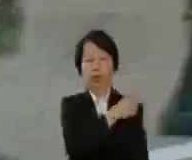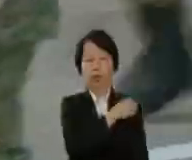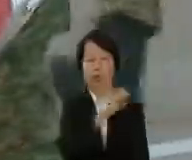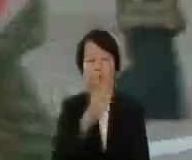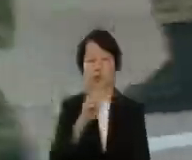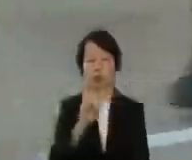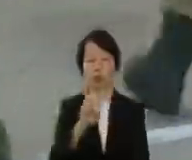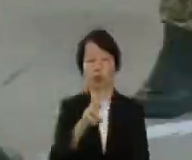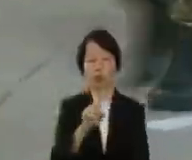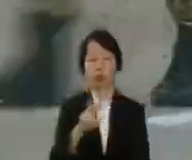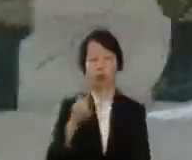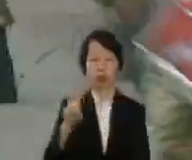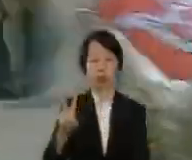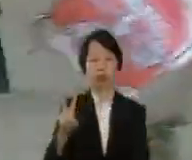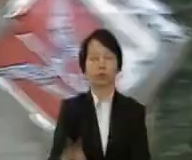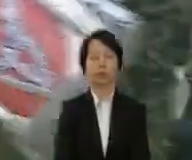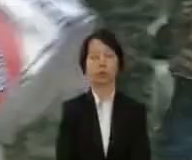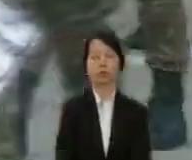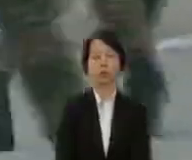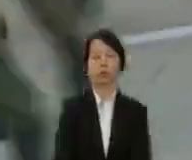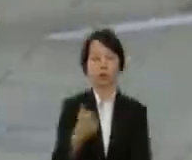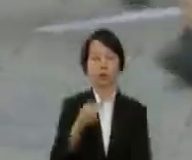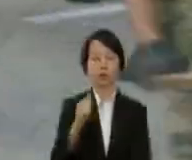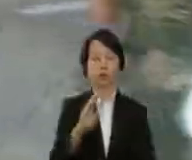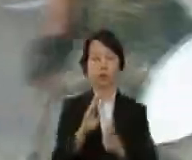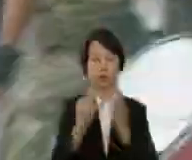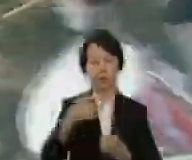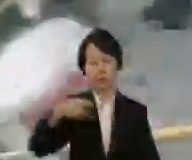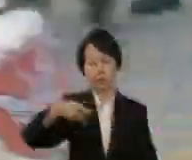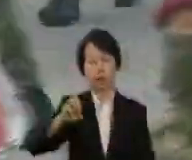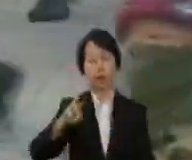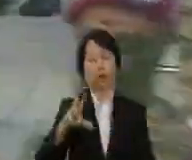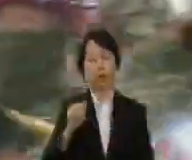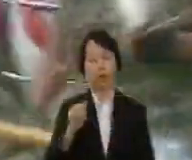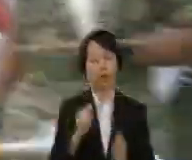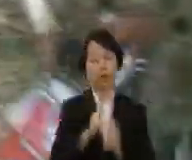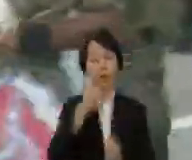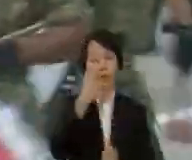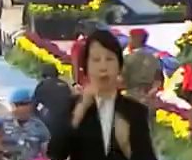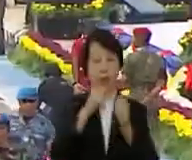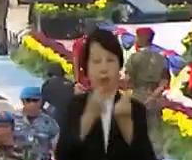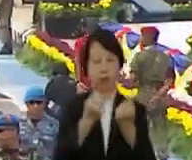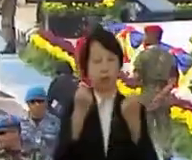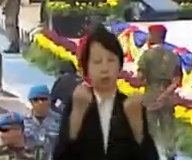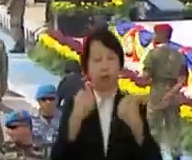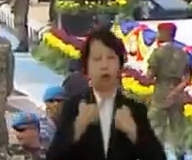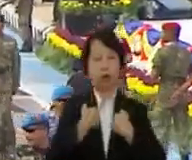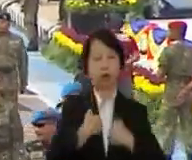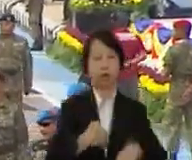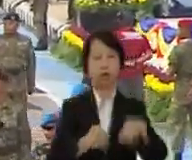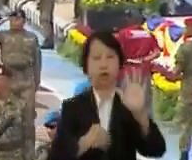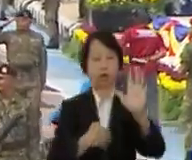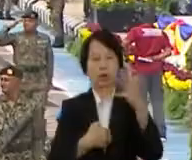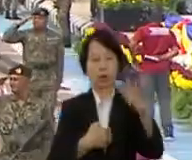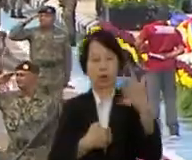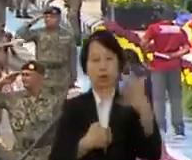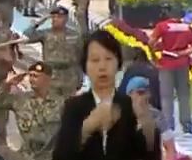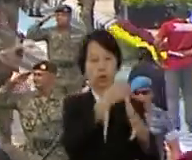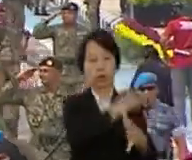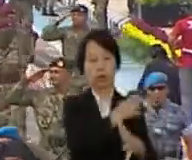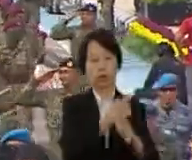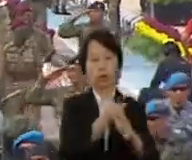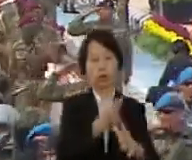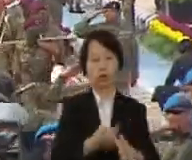Warren 2 Ahmad Rashidi Baharin. 10 Brigade Para dengan leading para battle group berkekuatan seramai 15 pegawai